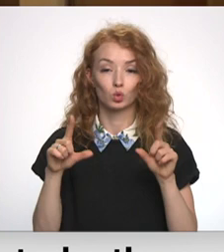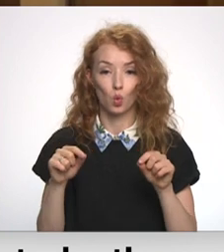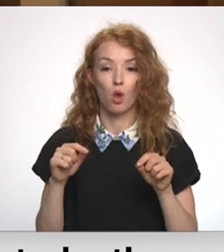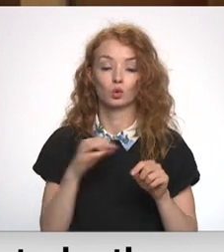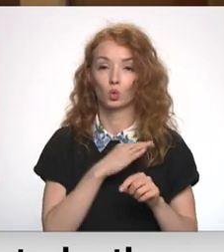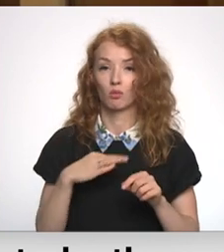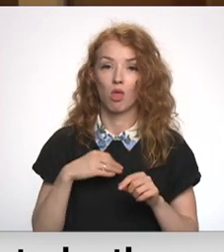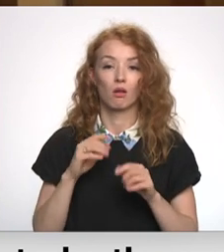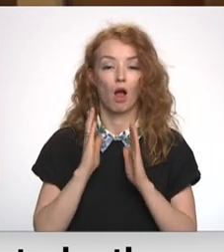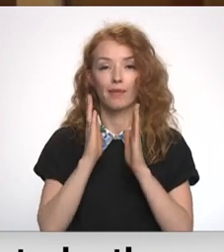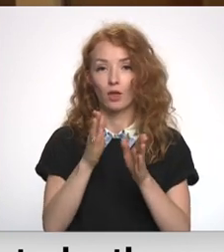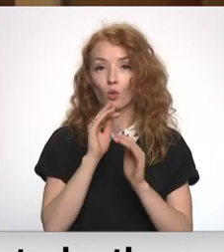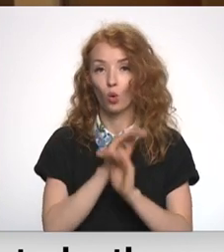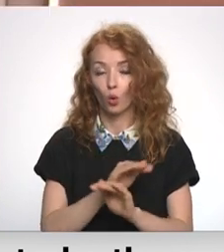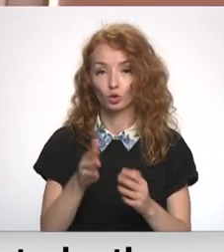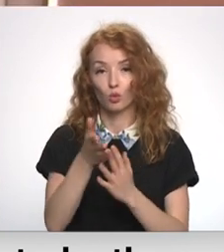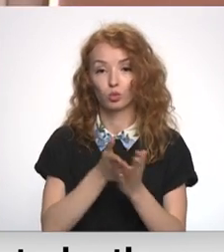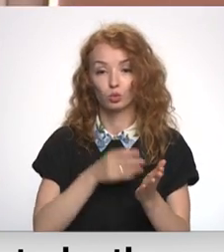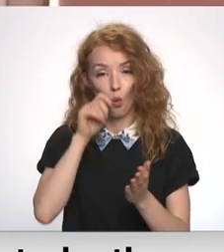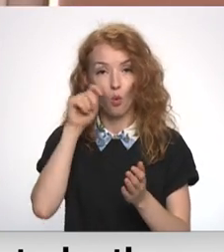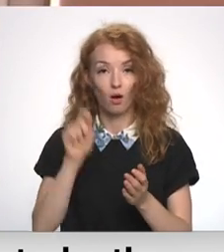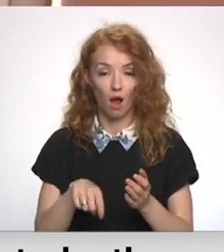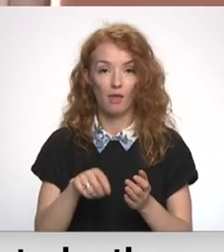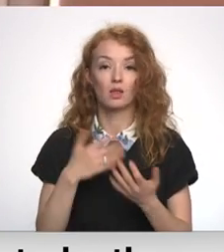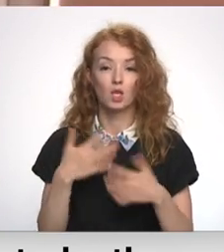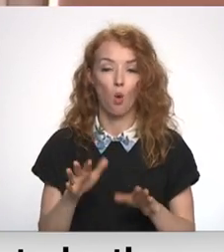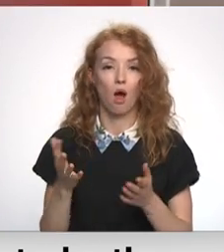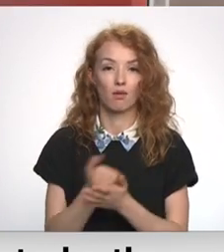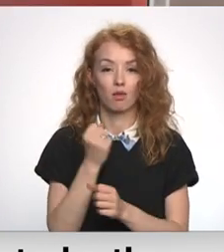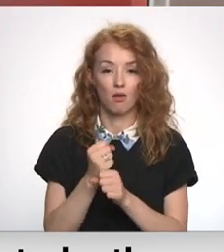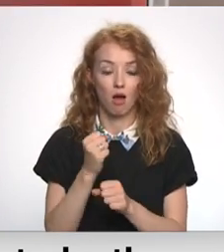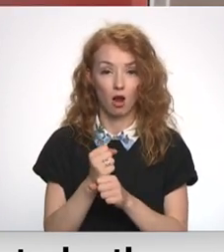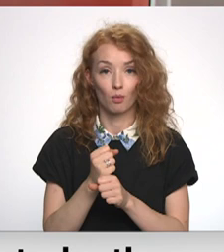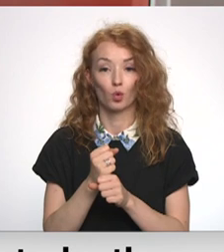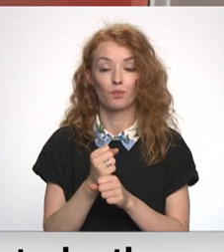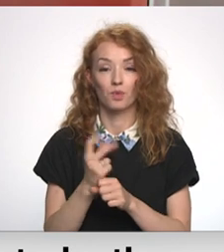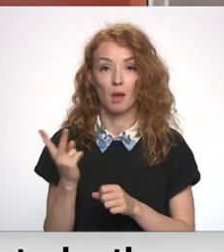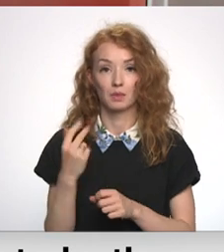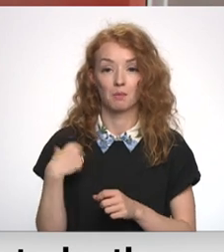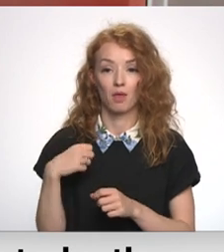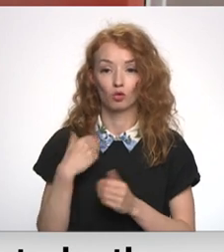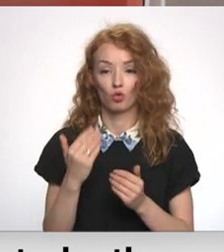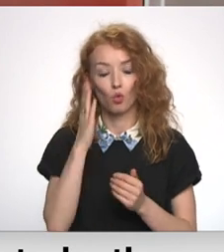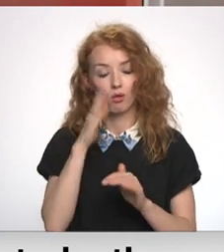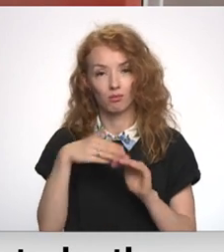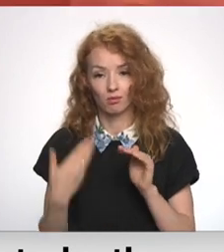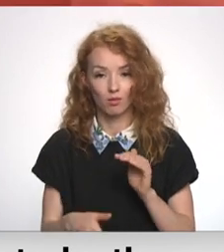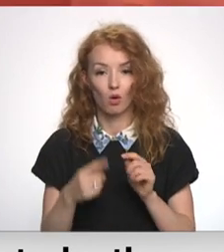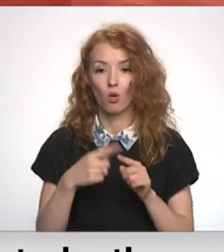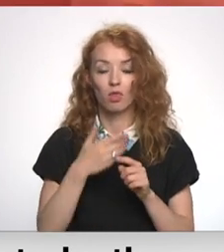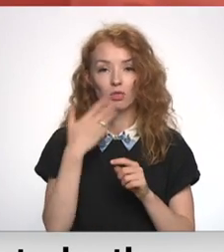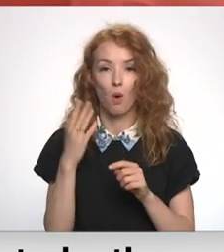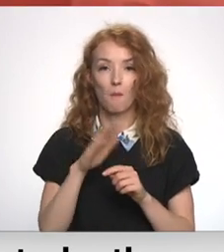gaiteņi ir klusi, jo vairāk nekā puse Ukrainas bēgļu jau atraduši darbu. Darija un Arina šorīt aizgulējās un neatrodas bērnu